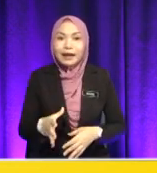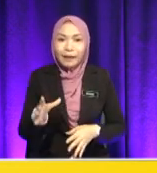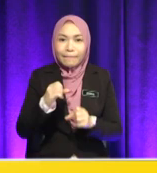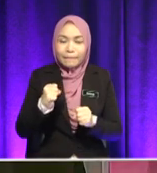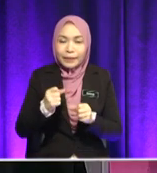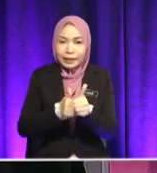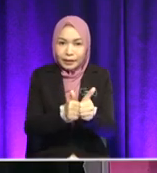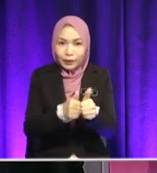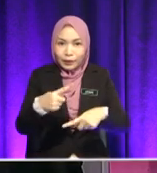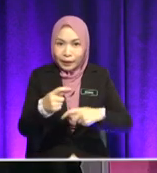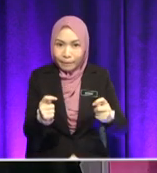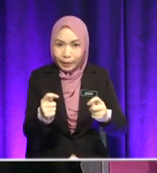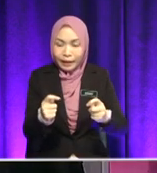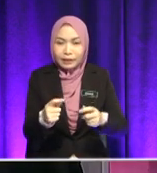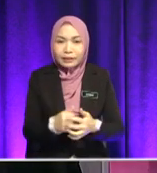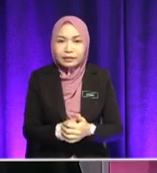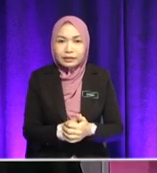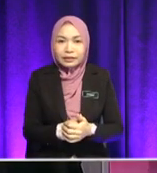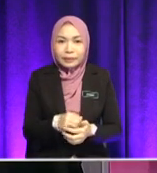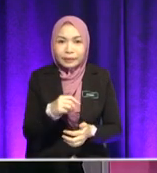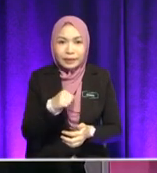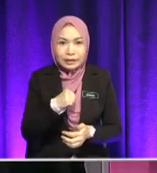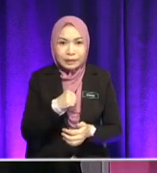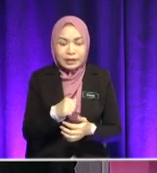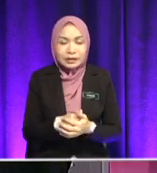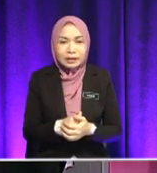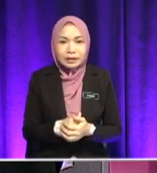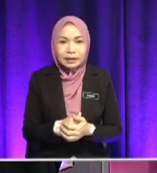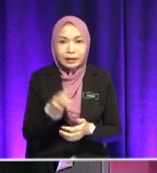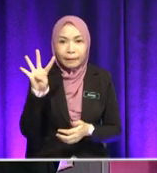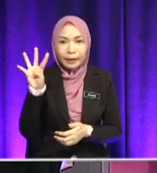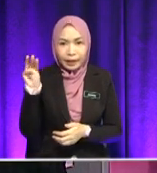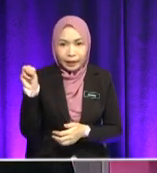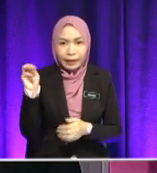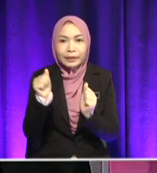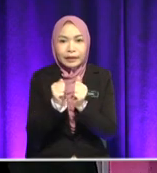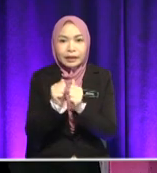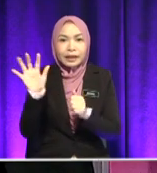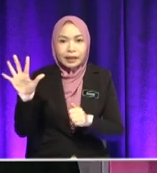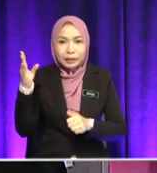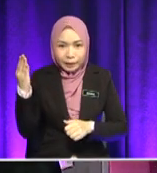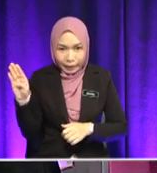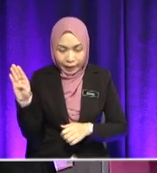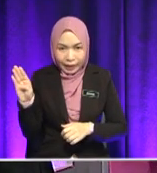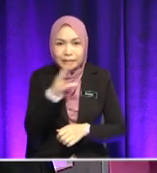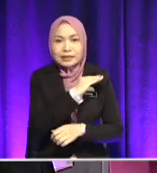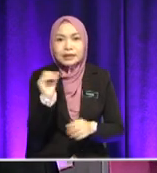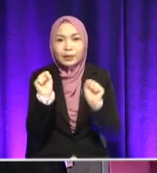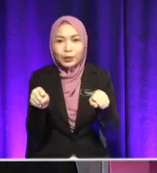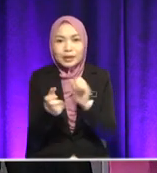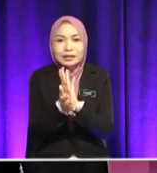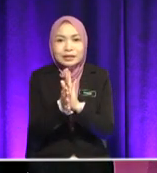semua jadi kita ambil 4 M Oke dengan 15 dan dia akan sama dengan 27